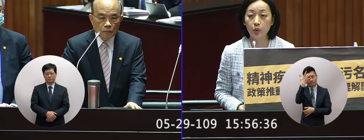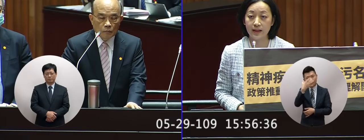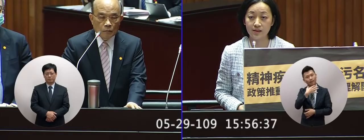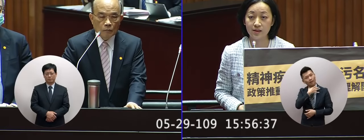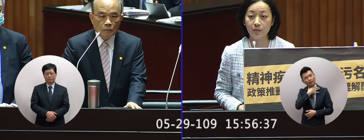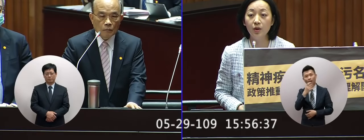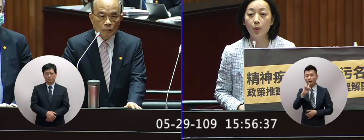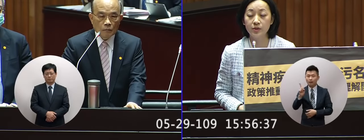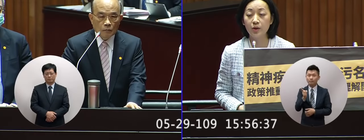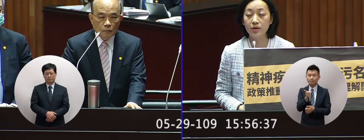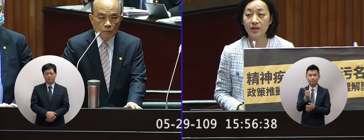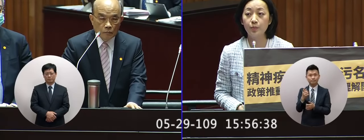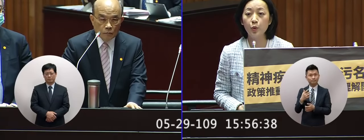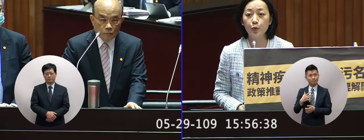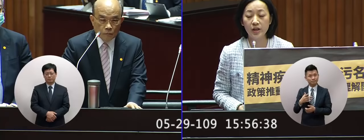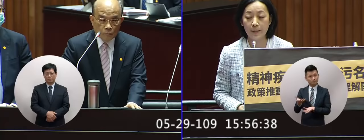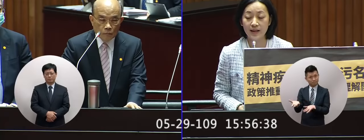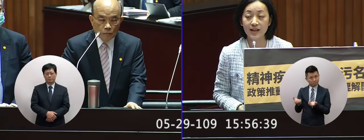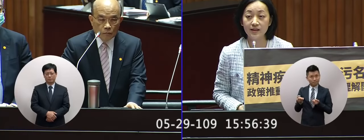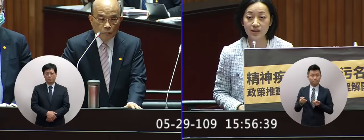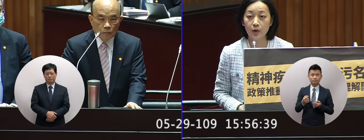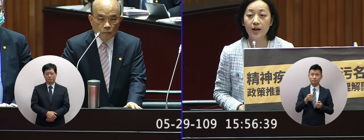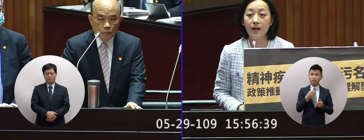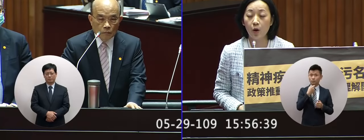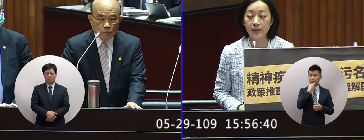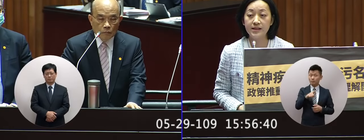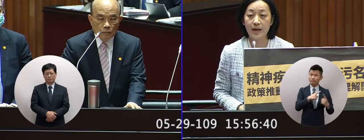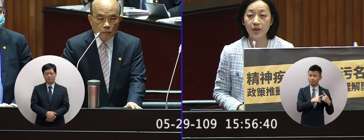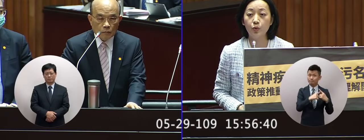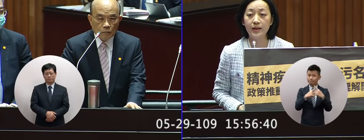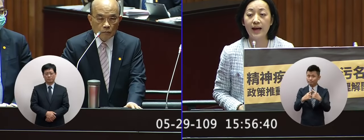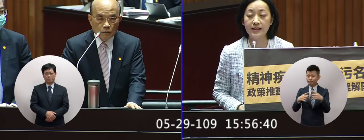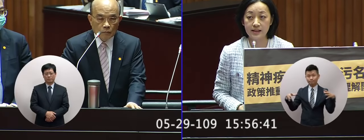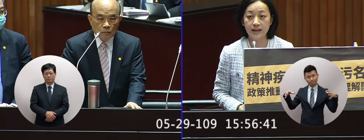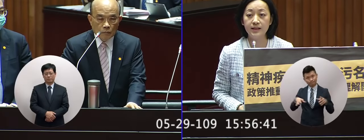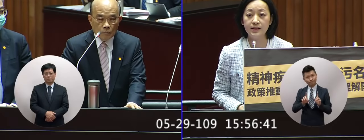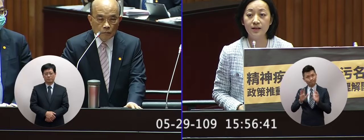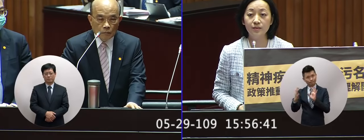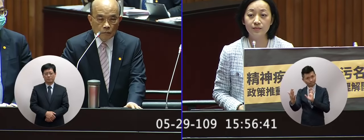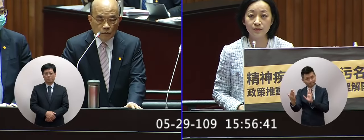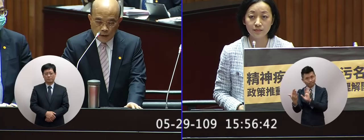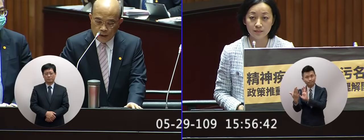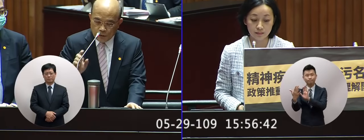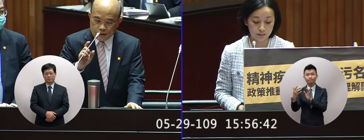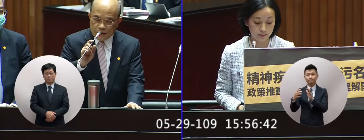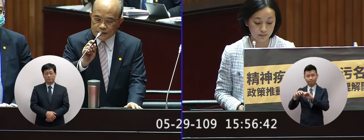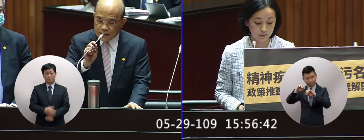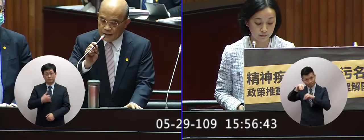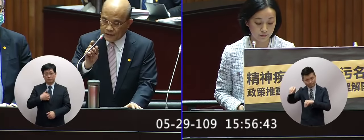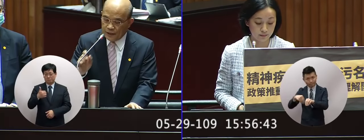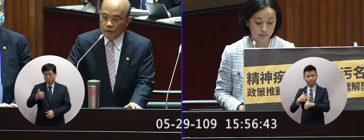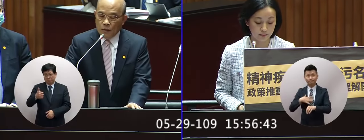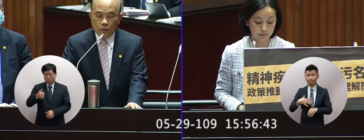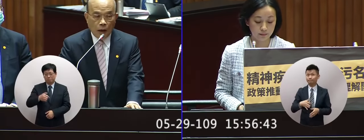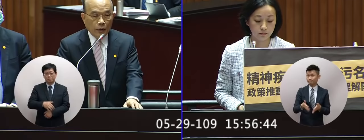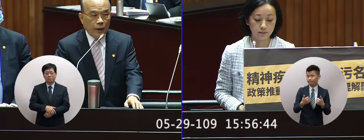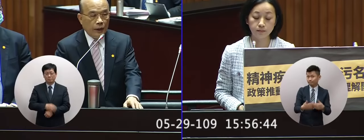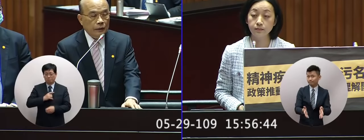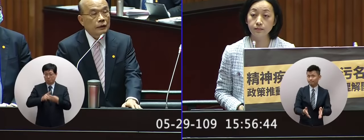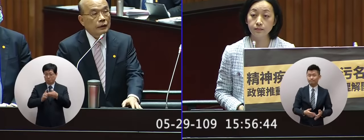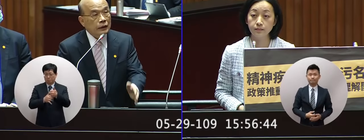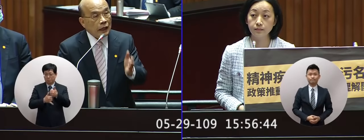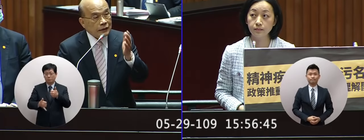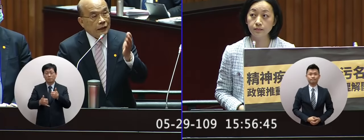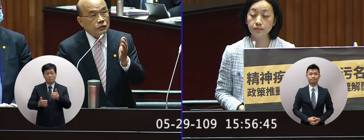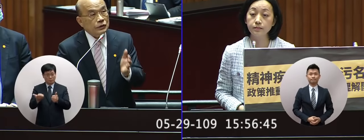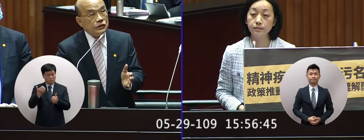他们遇到的困难是什么？不知道院长愿不愿意安排这样的机会，让我们一起来面对他，一起来理解。 非常谢谢王委